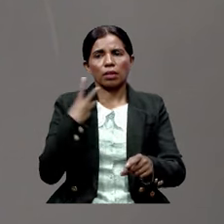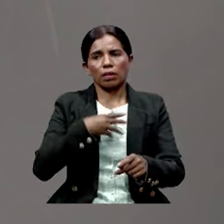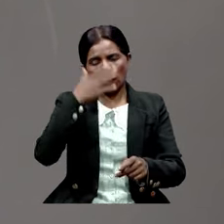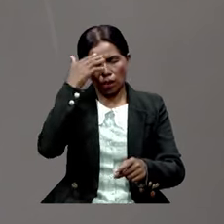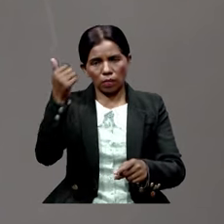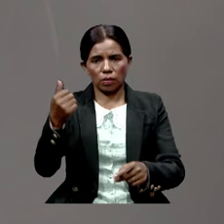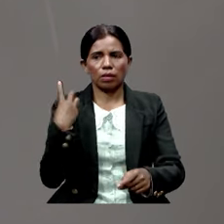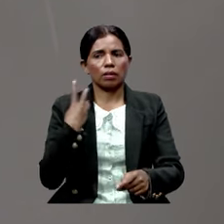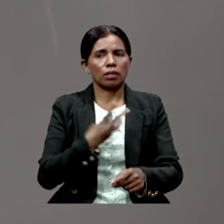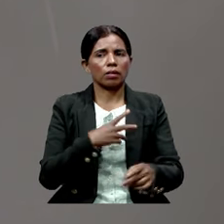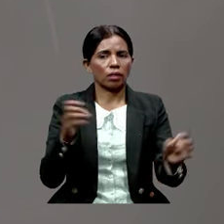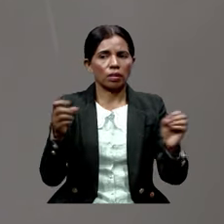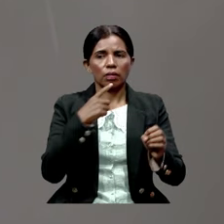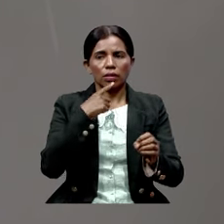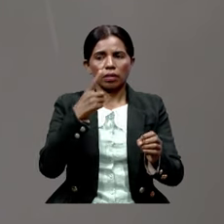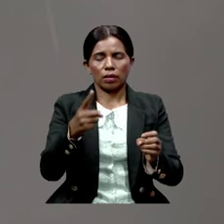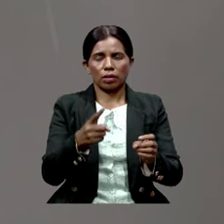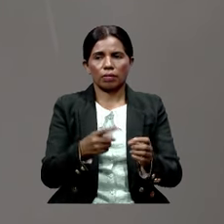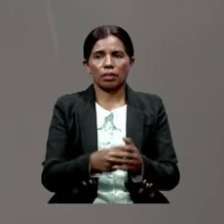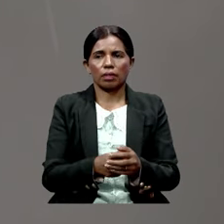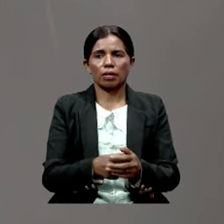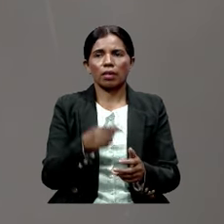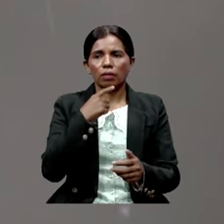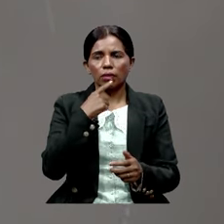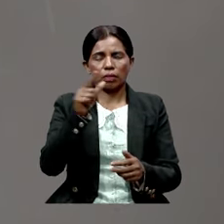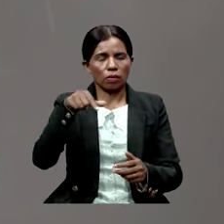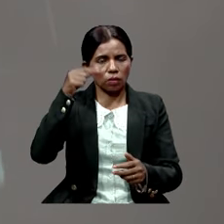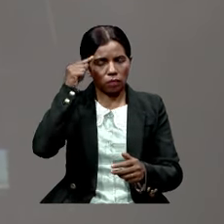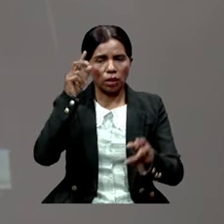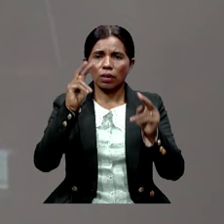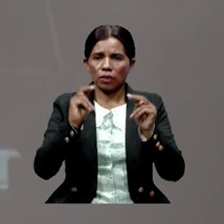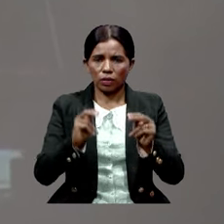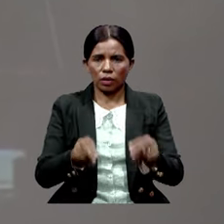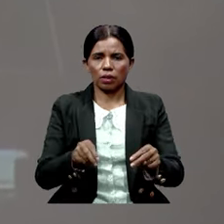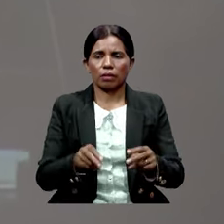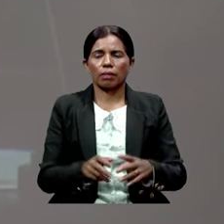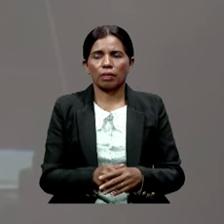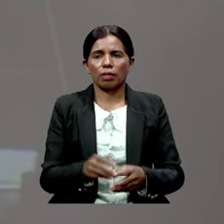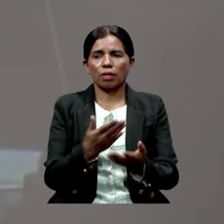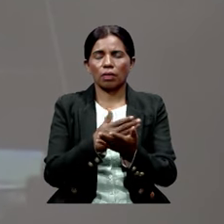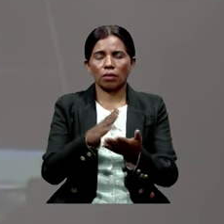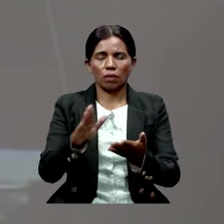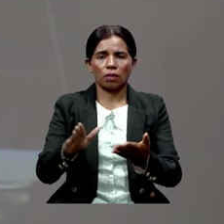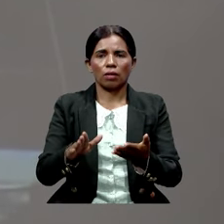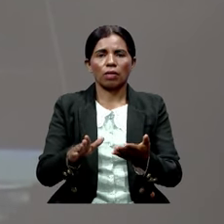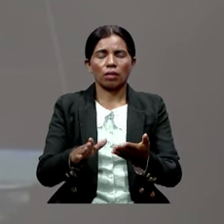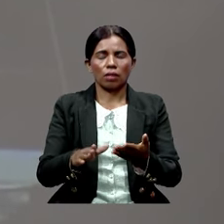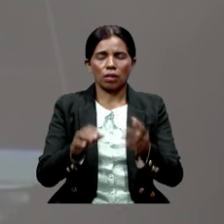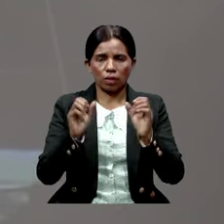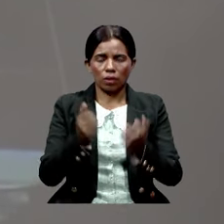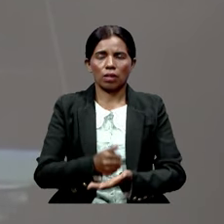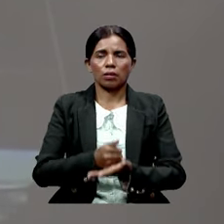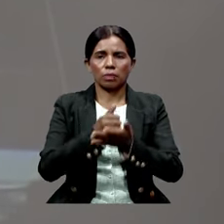maka la iha razão de ser. A tu hata tete kata governo tem que rola posição ida a tu atende duni